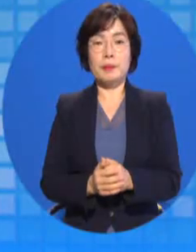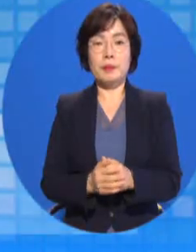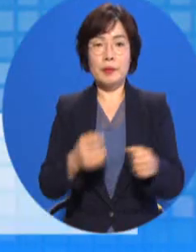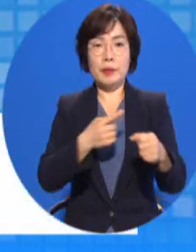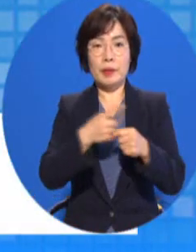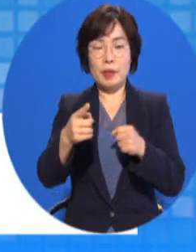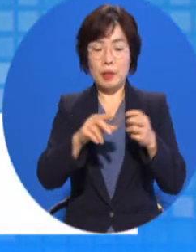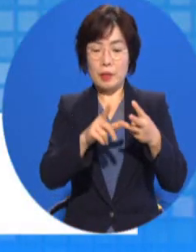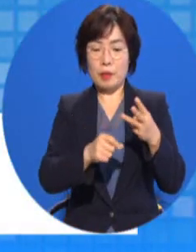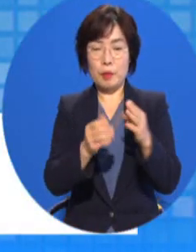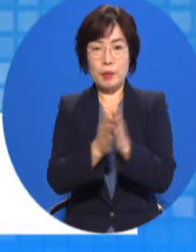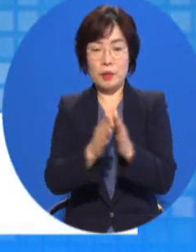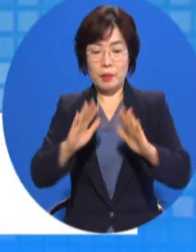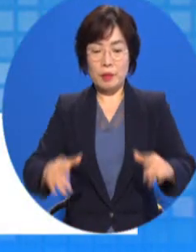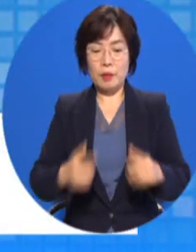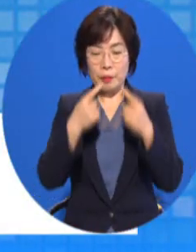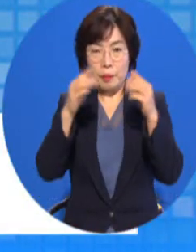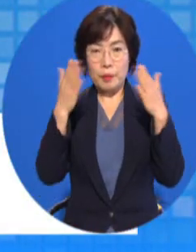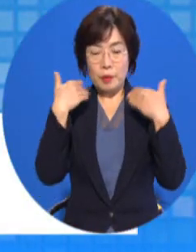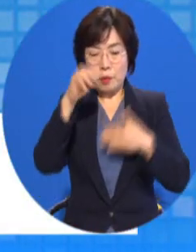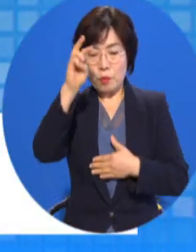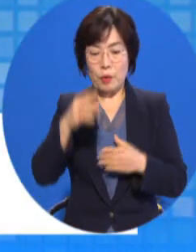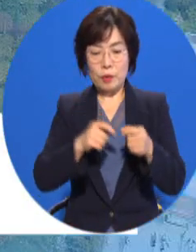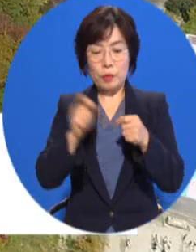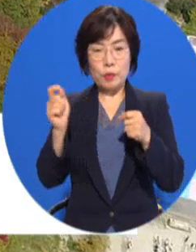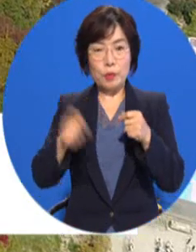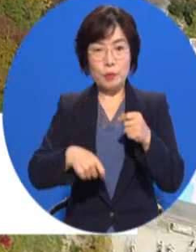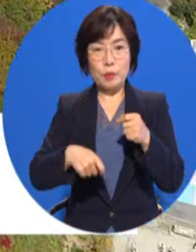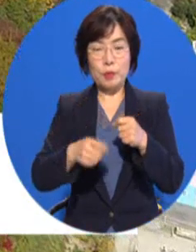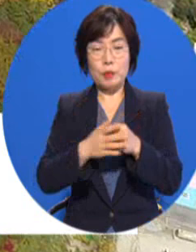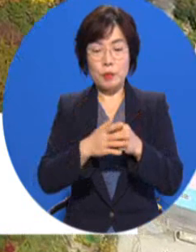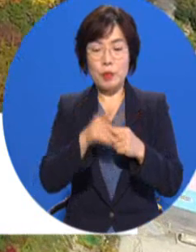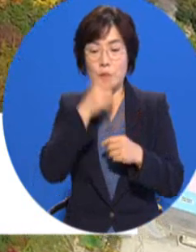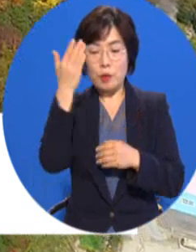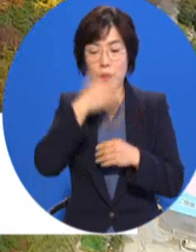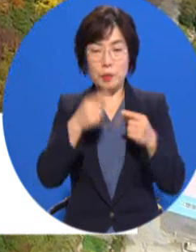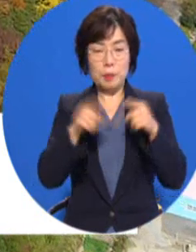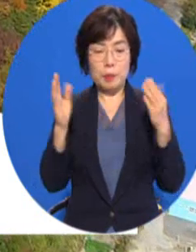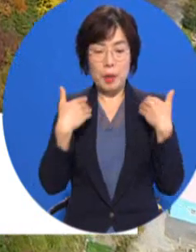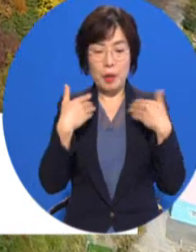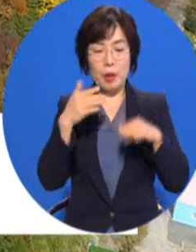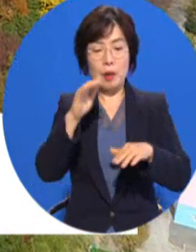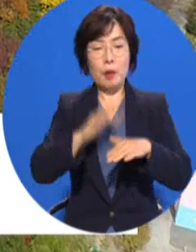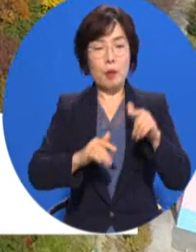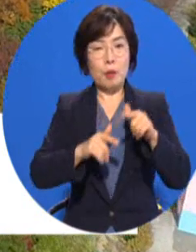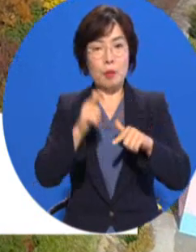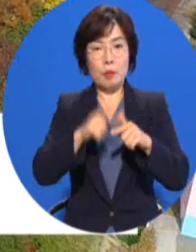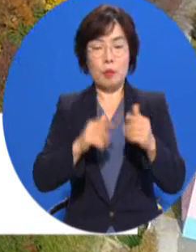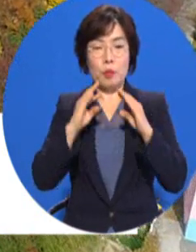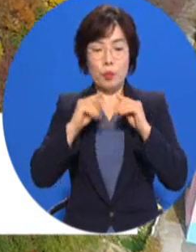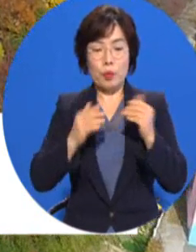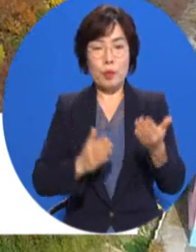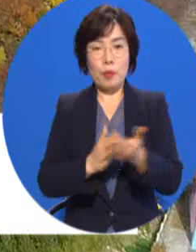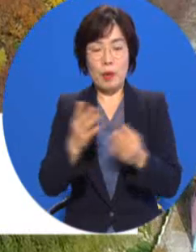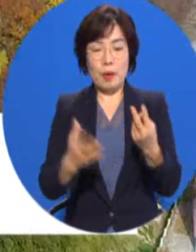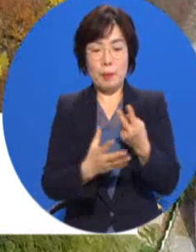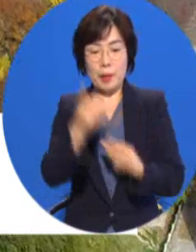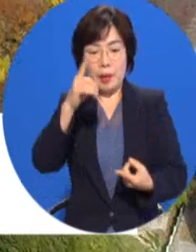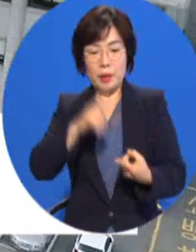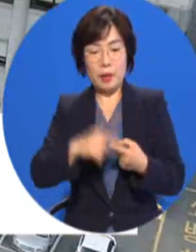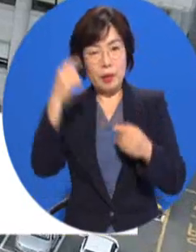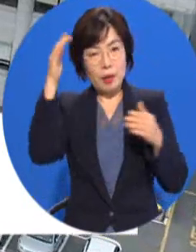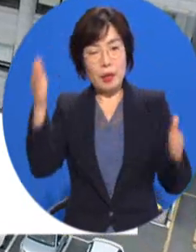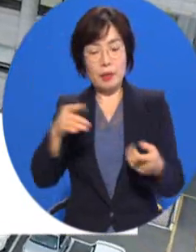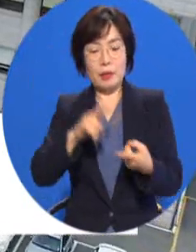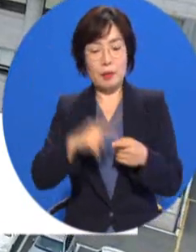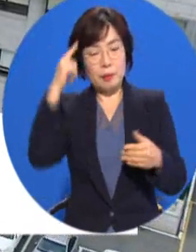내년 3월부터 시행될 전남대학교 광주 캠퍼스 토목공학과와 여수 캠퍼스 해양토목과 통폐합 조치에 학생들이